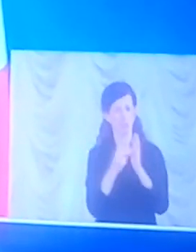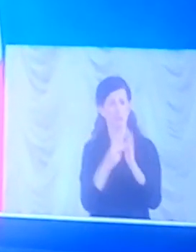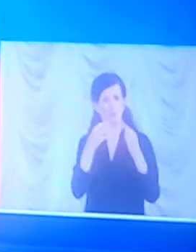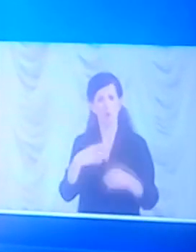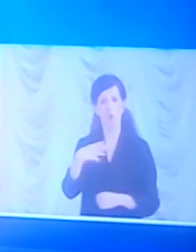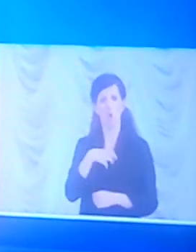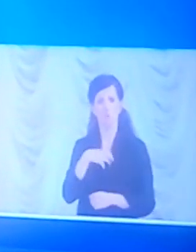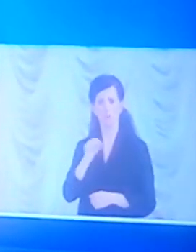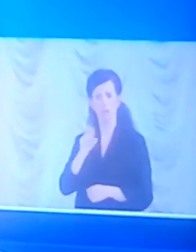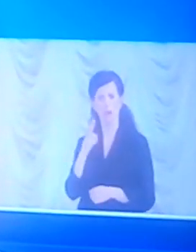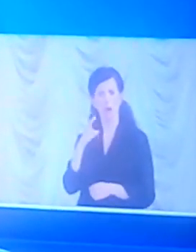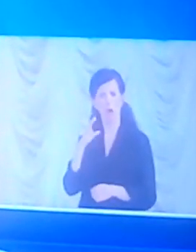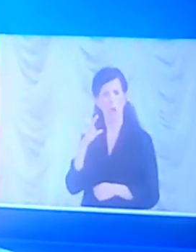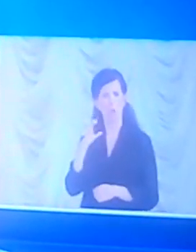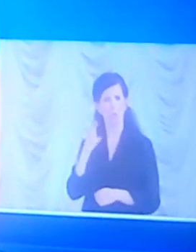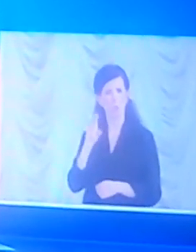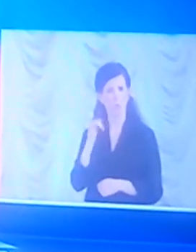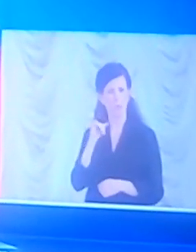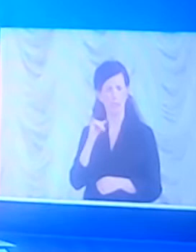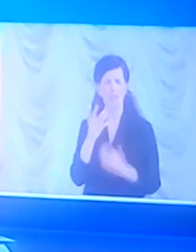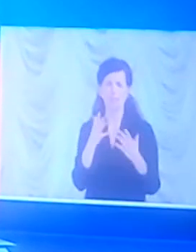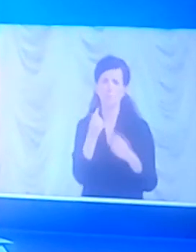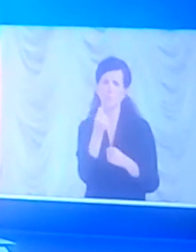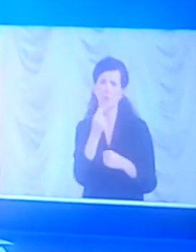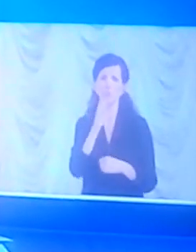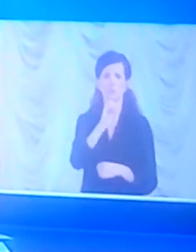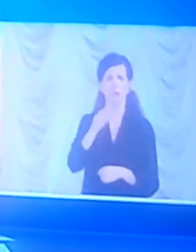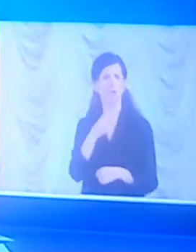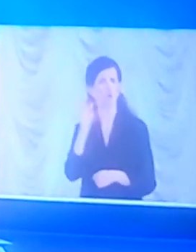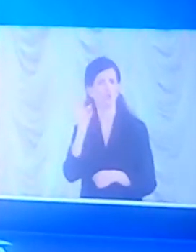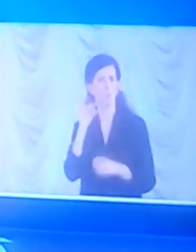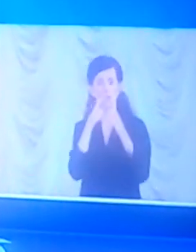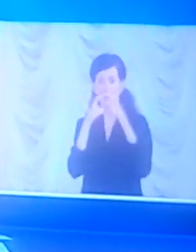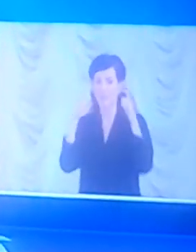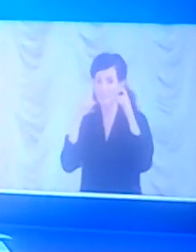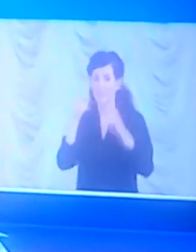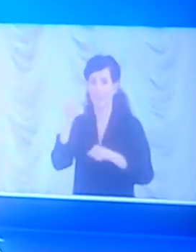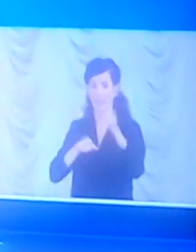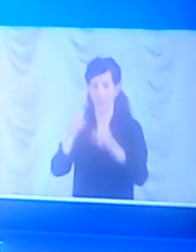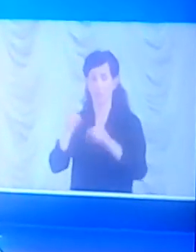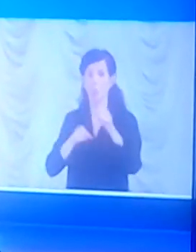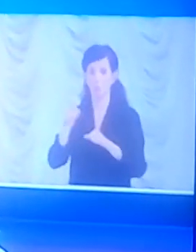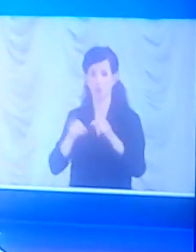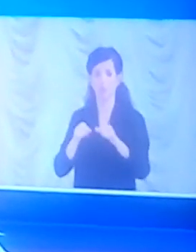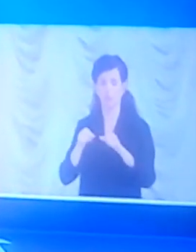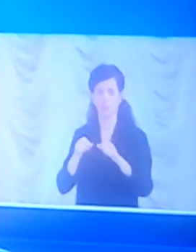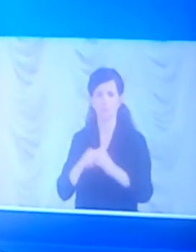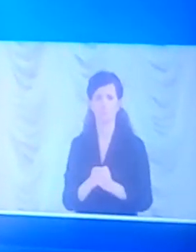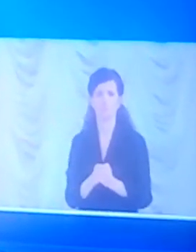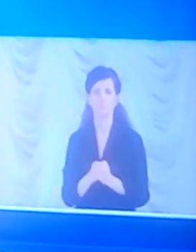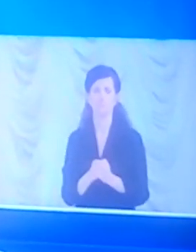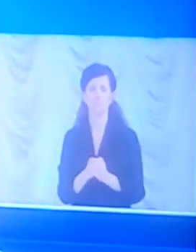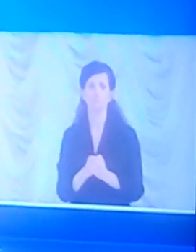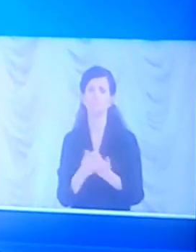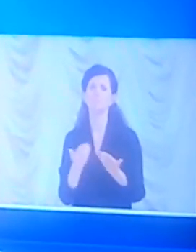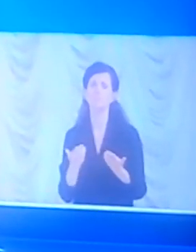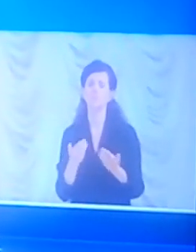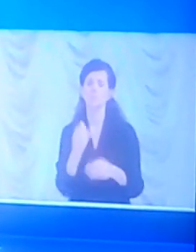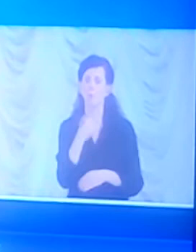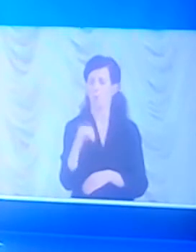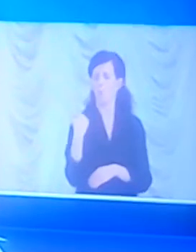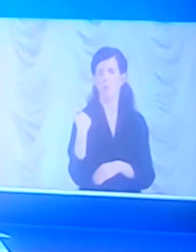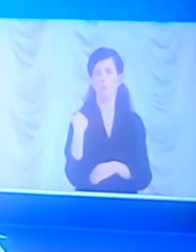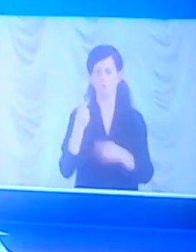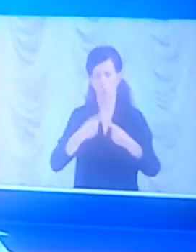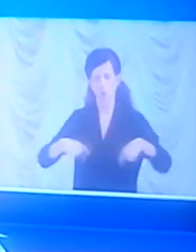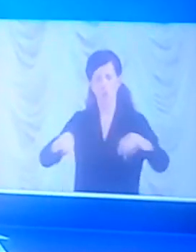essere intorno a 0,50 per le mascherine chirurgiche. Poi ancora, avete ormai storia nota, all'ultimo Consiglio